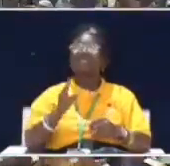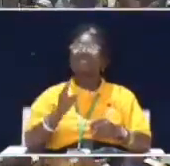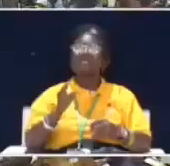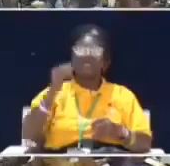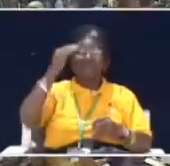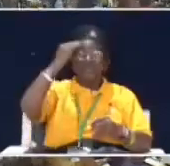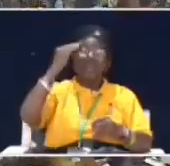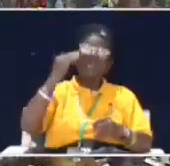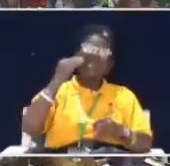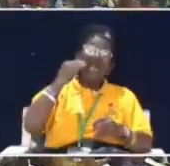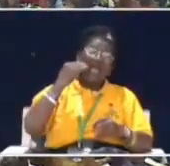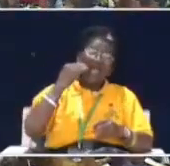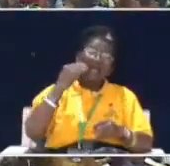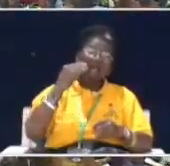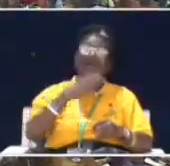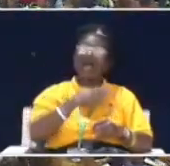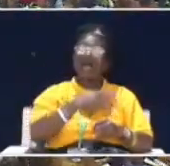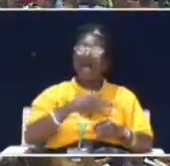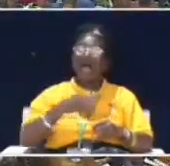head. Orí.